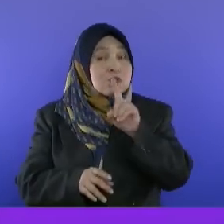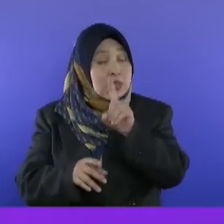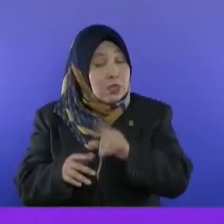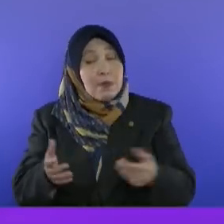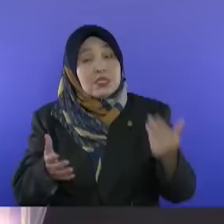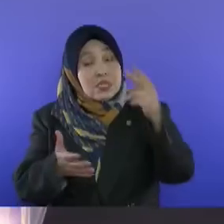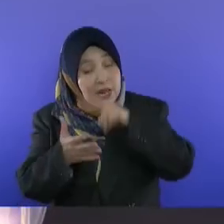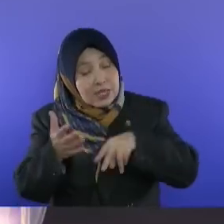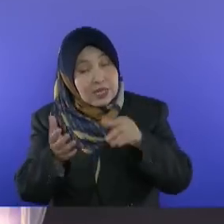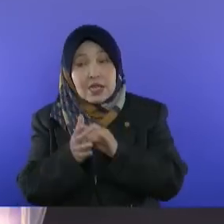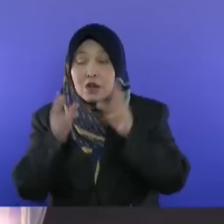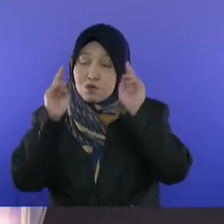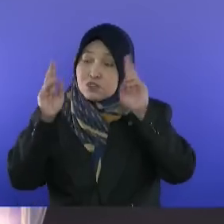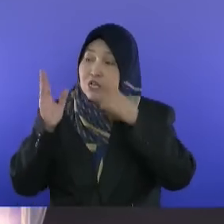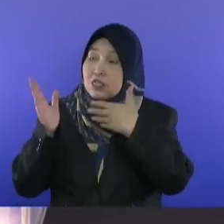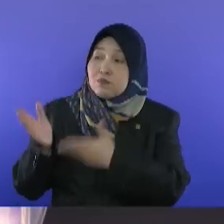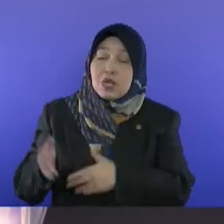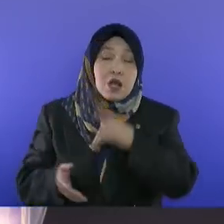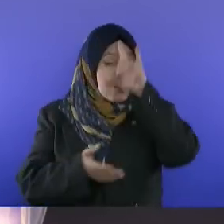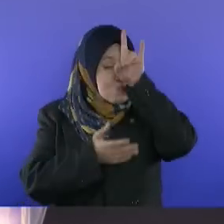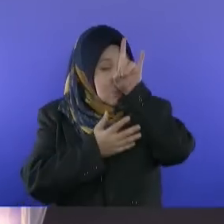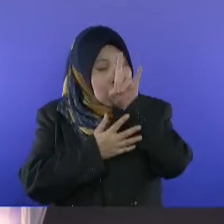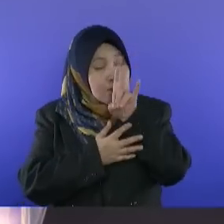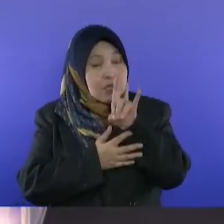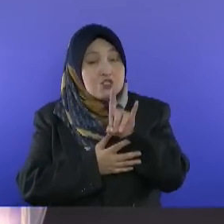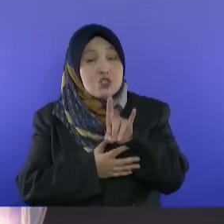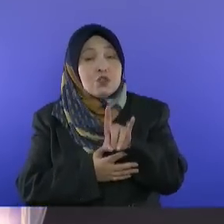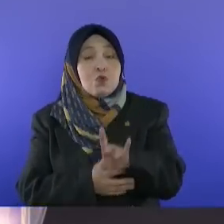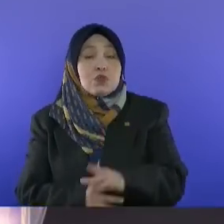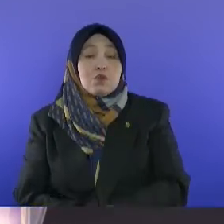baca kembali bersama Ustadz auzubillah